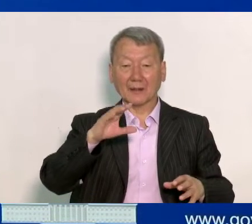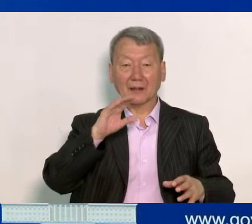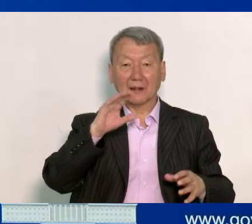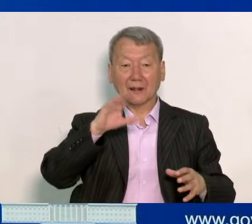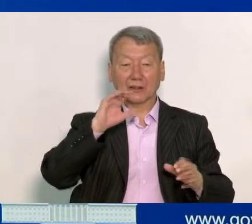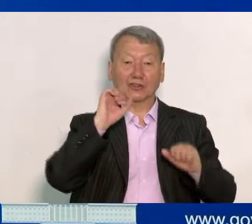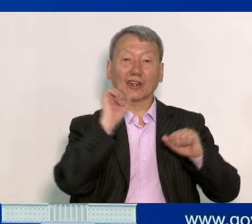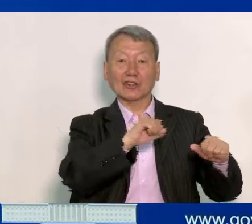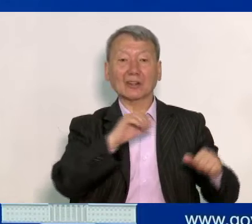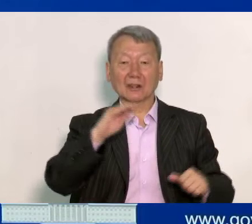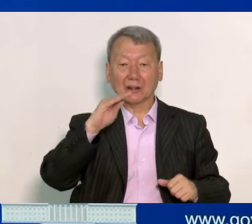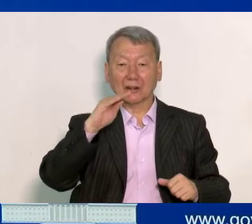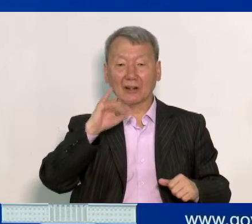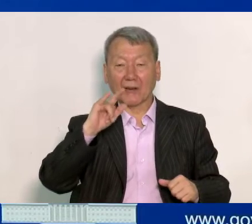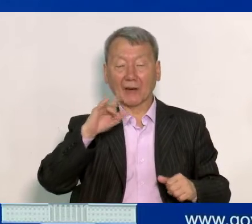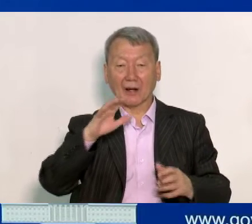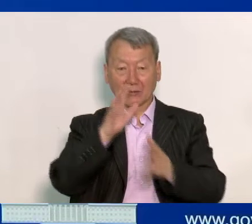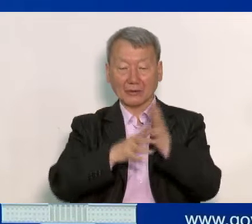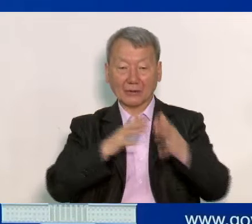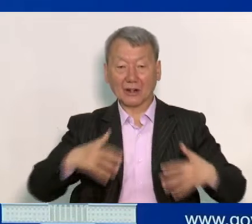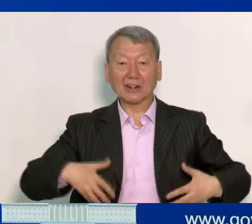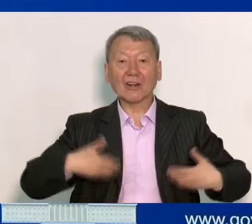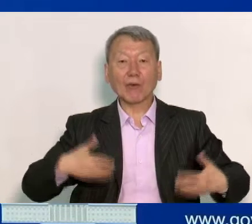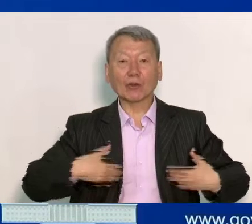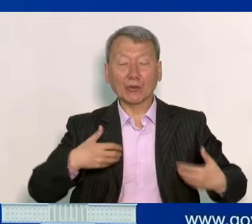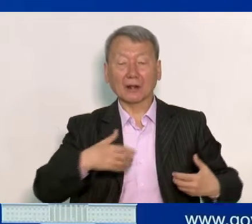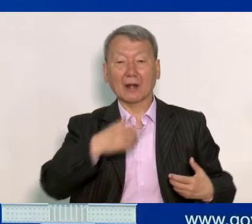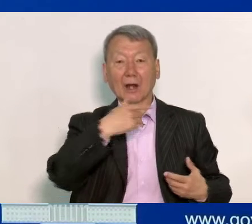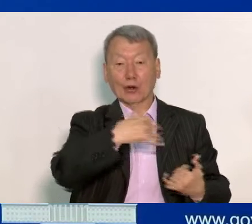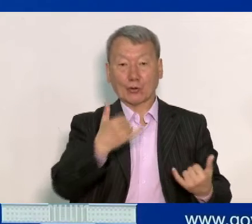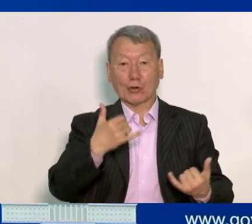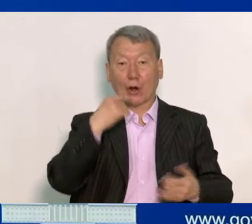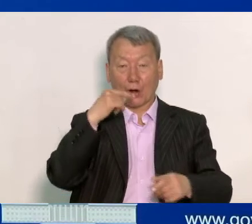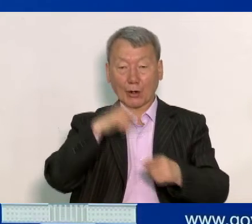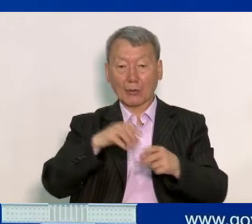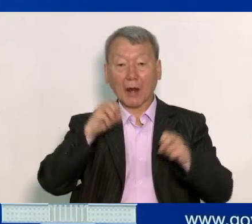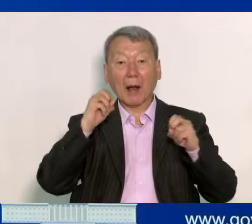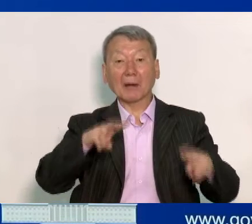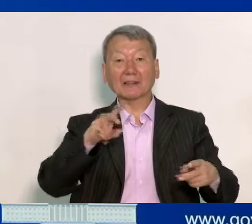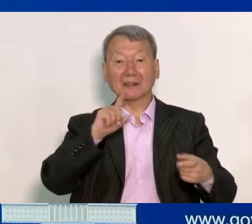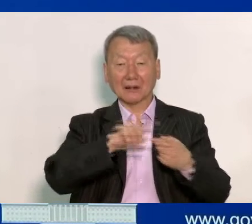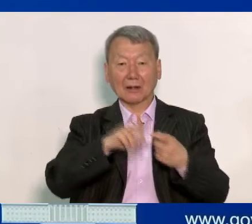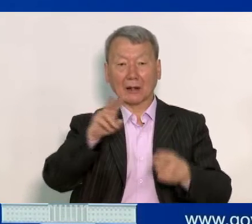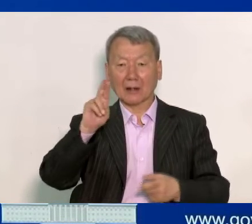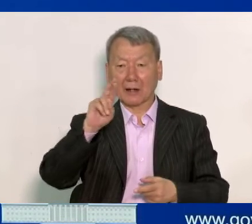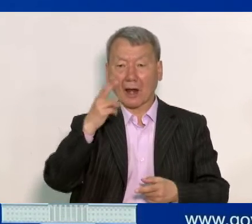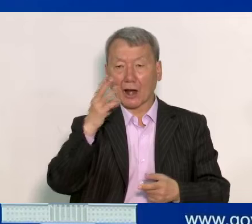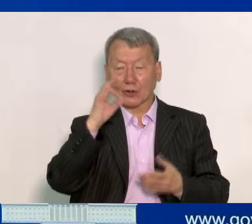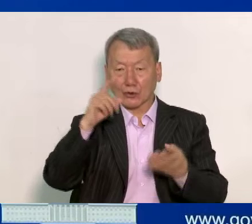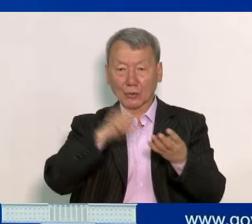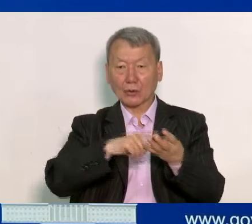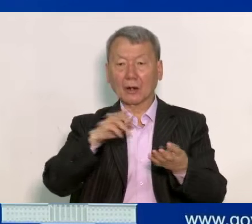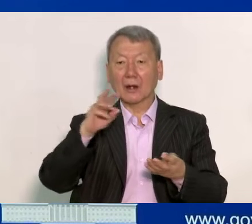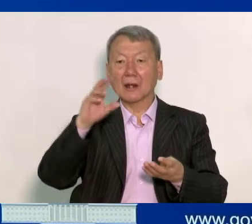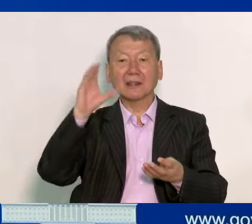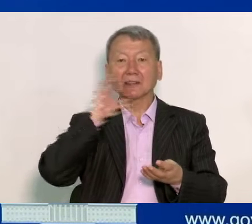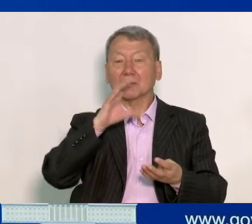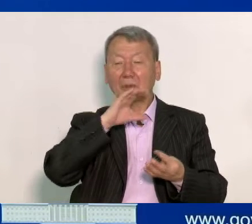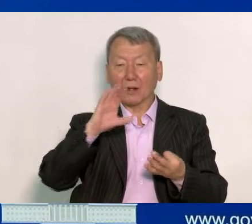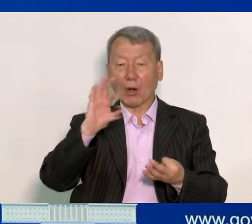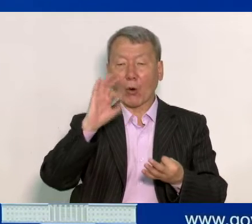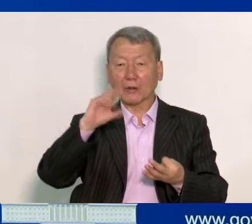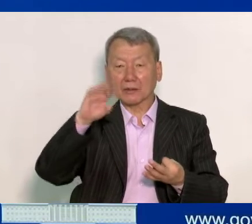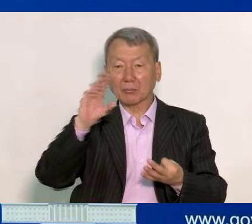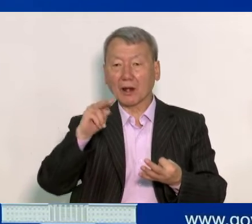средствами защиты животных от болезней. На сегодняшний день особо опасные болезни, как яшур, сибирская язва, оспа,